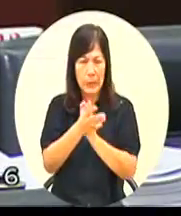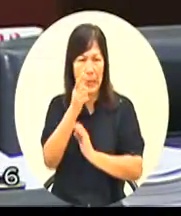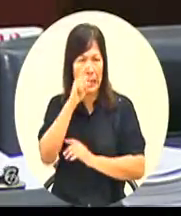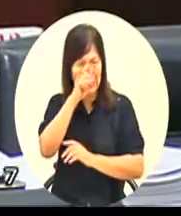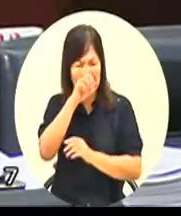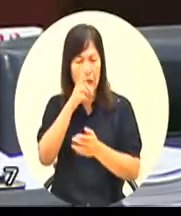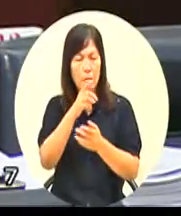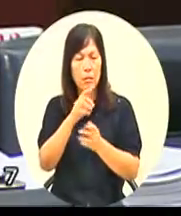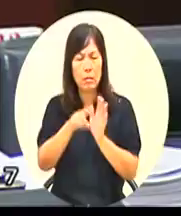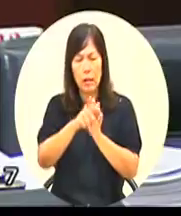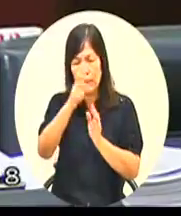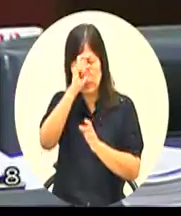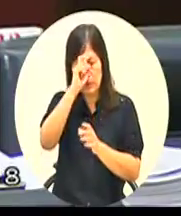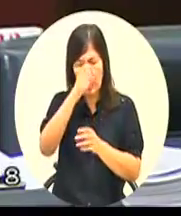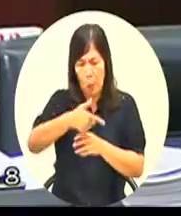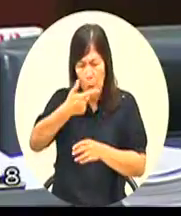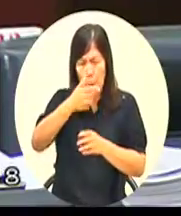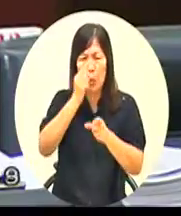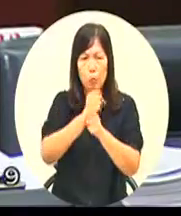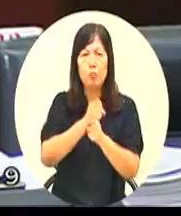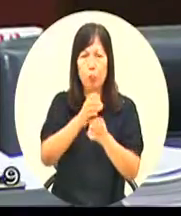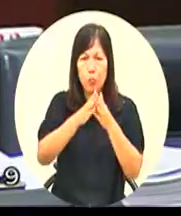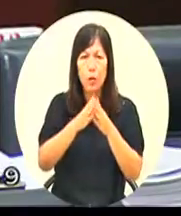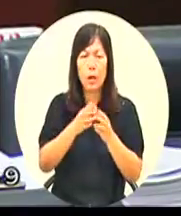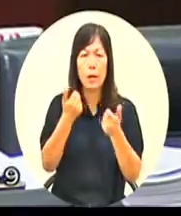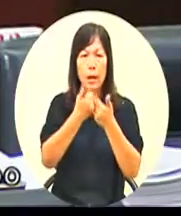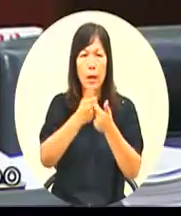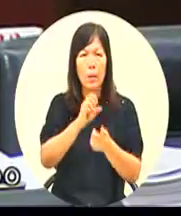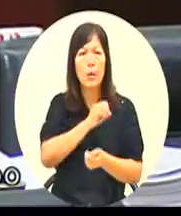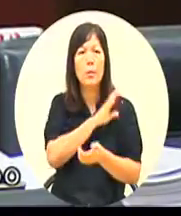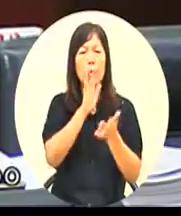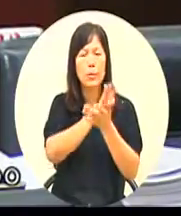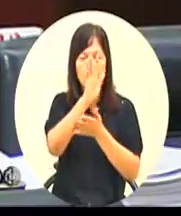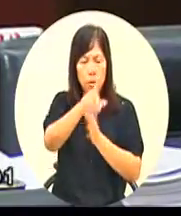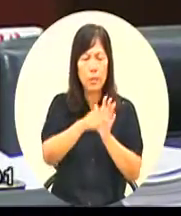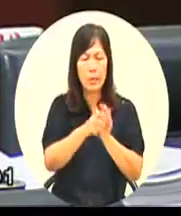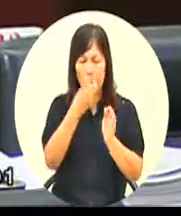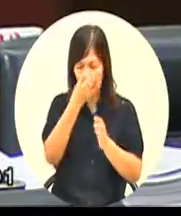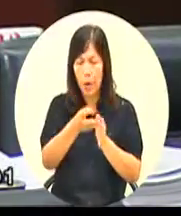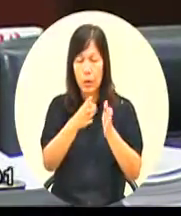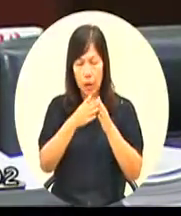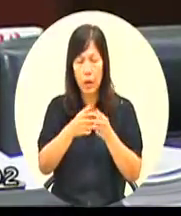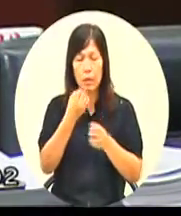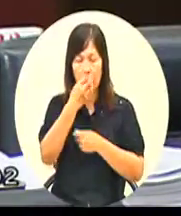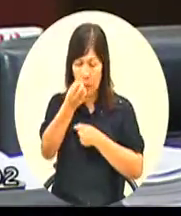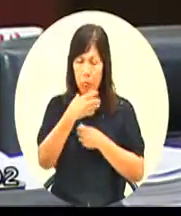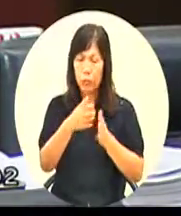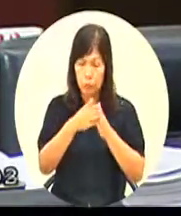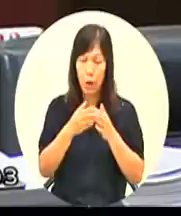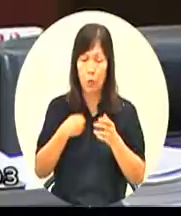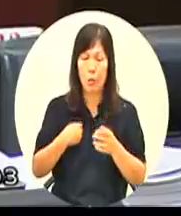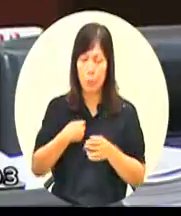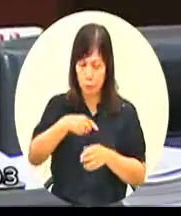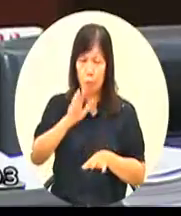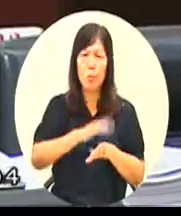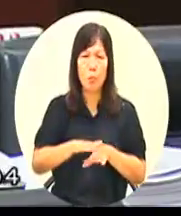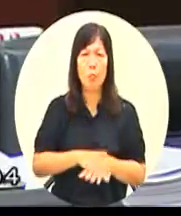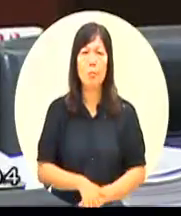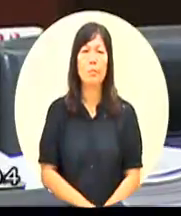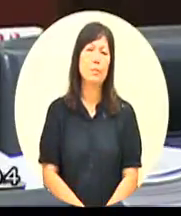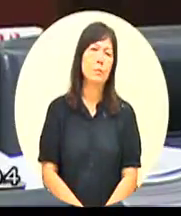加紧脚步，好不好？ 好，谢谢。 好，我在这边提完。那会后我知道你们也要办会刊， 对， 一定要给我通知，好不好？ 好，没问题， 谢 谢。 谢谢，